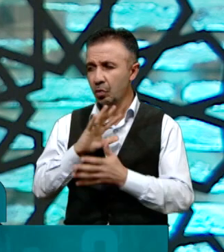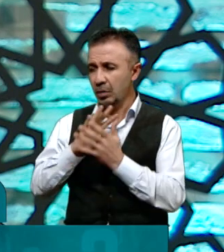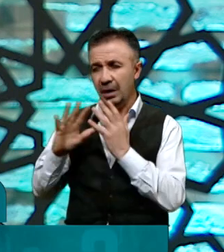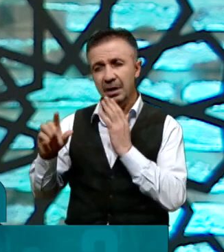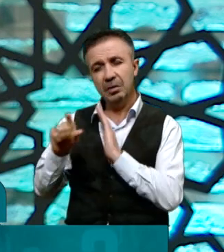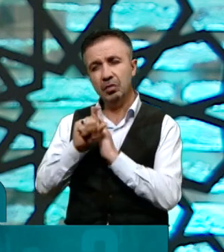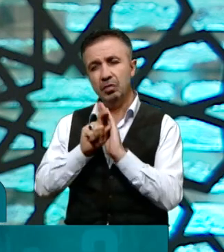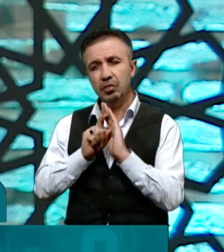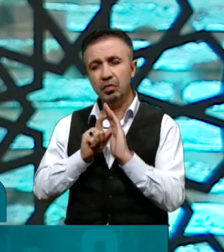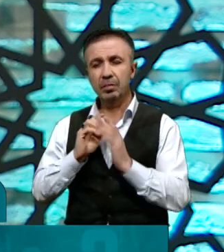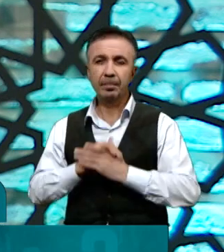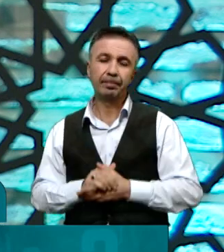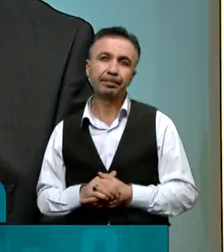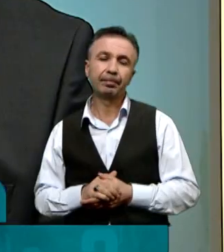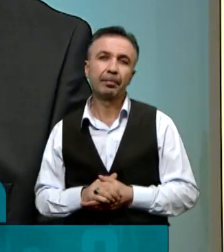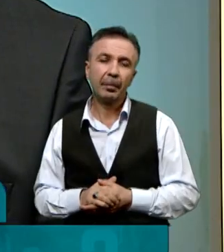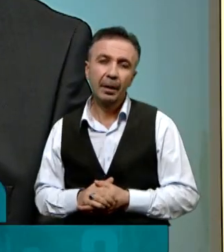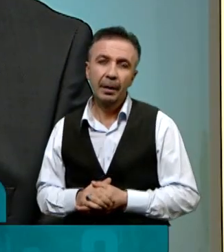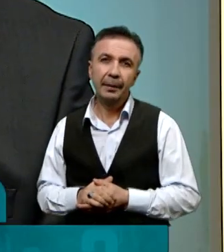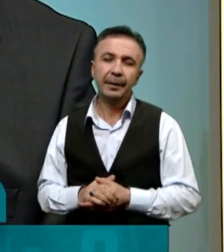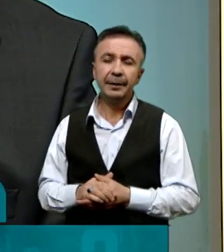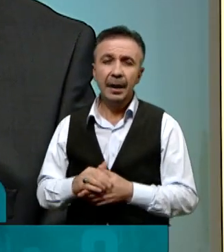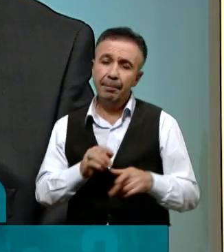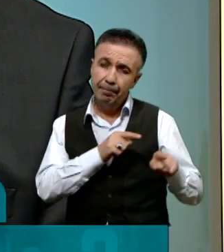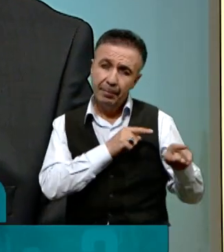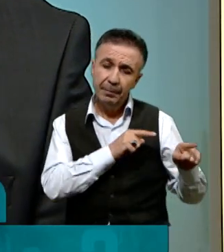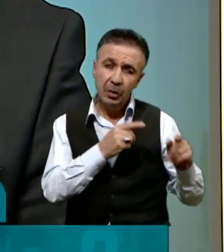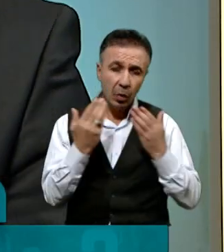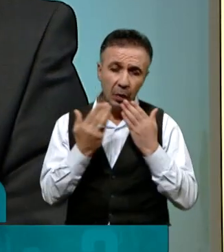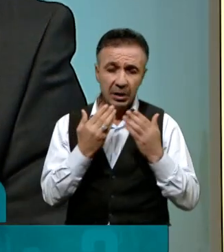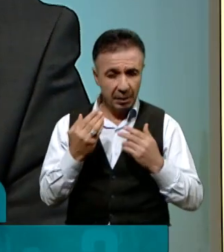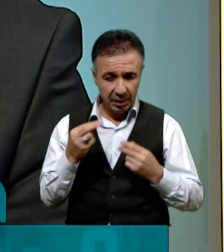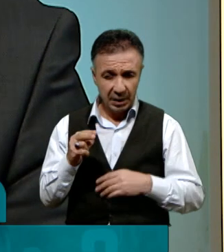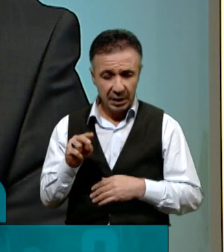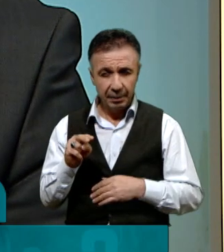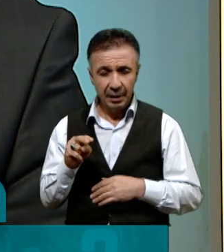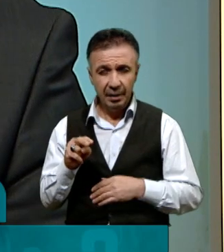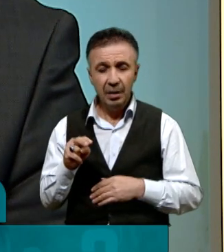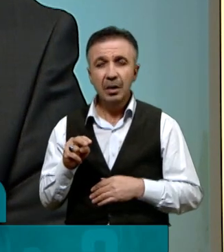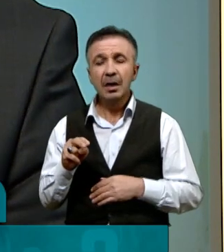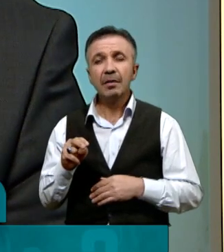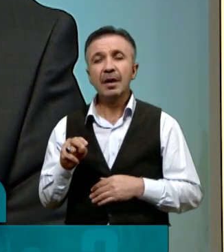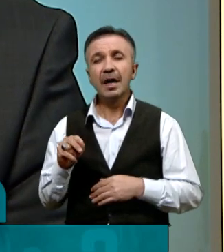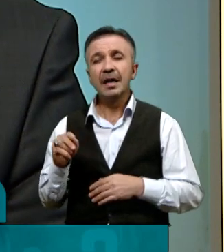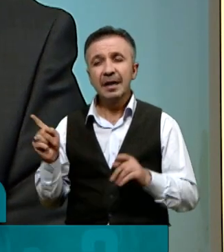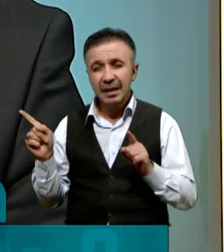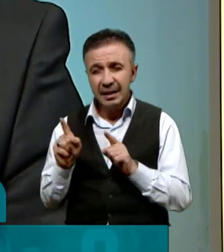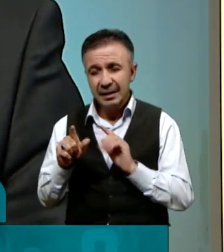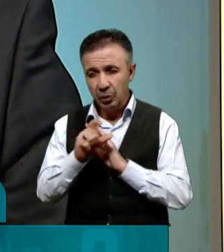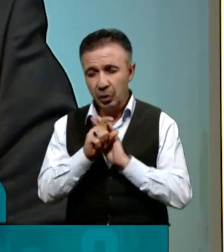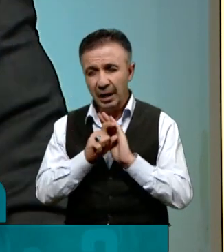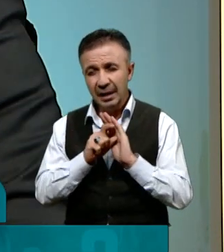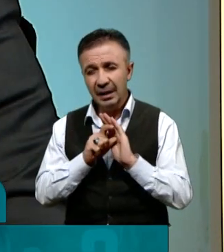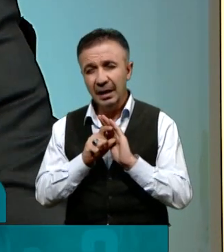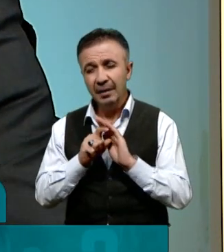sıralayacağım? Musaf sırasını esas alacağım. Ya peş peşe okuyabileceğim gibi atlarsam eğer surat kısa surelerde özellikle en az iki